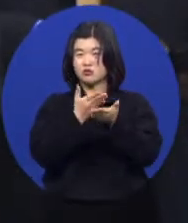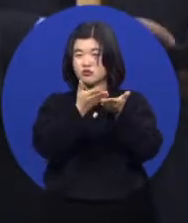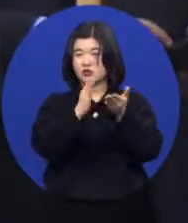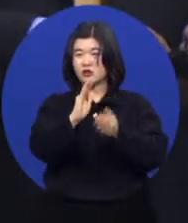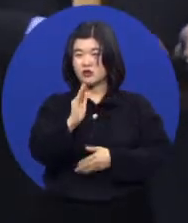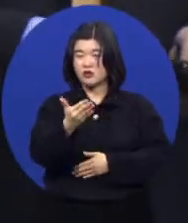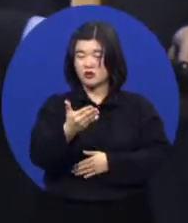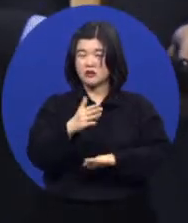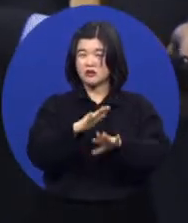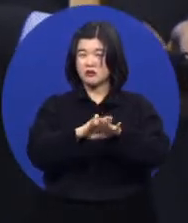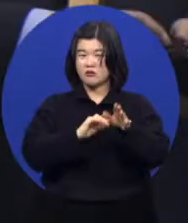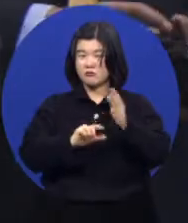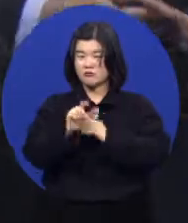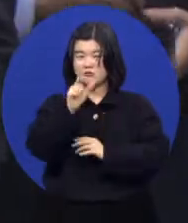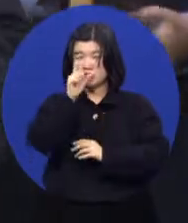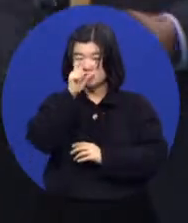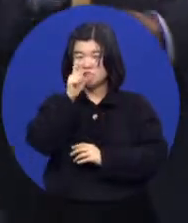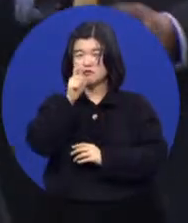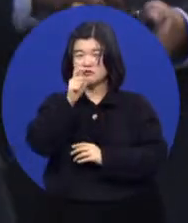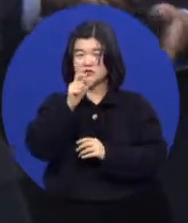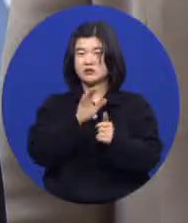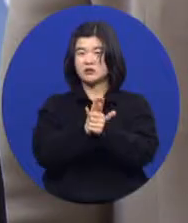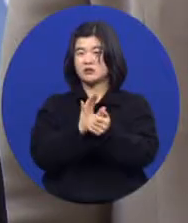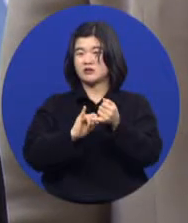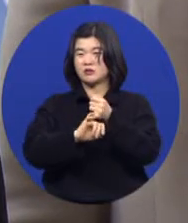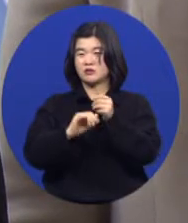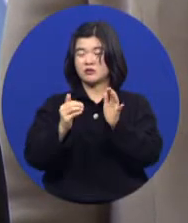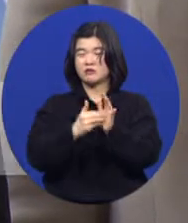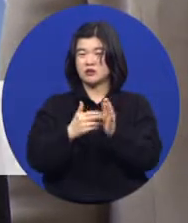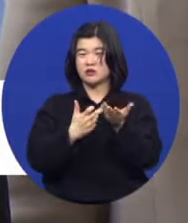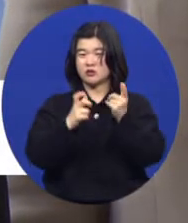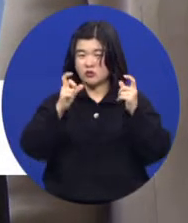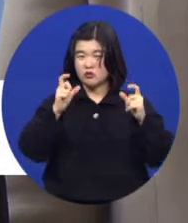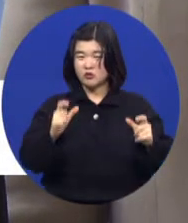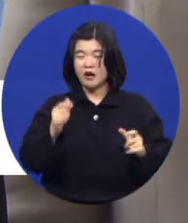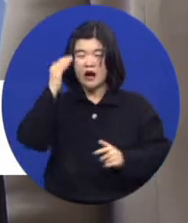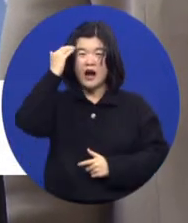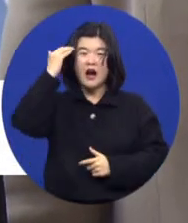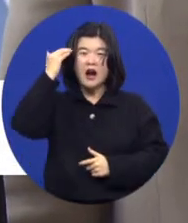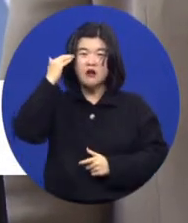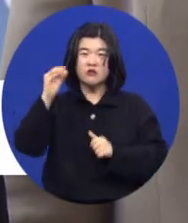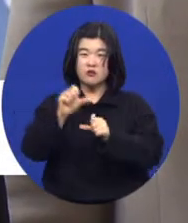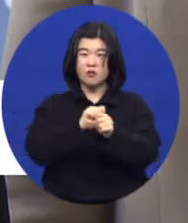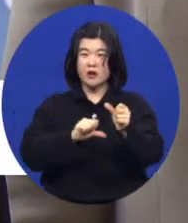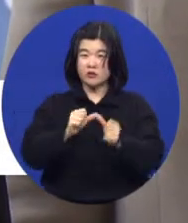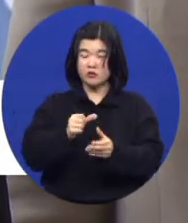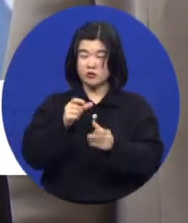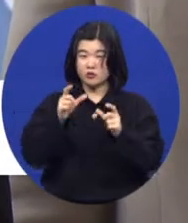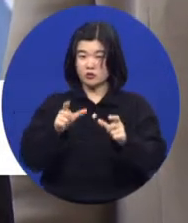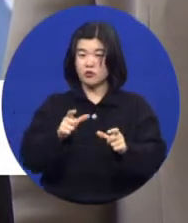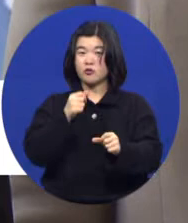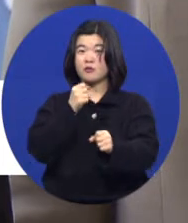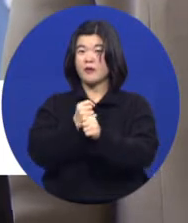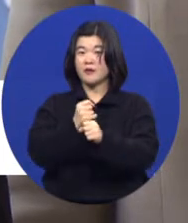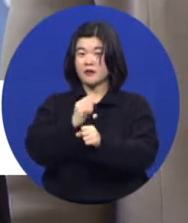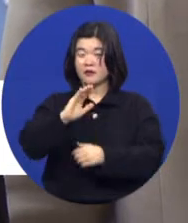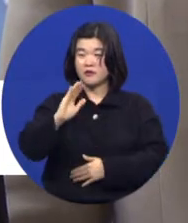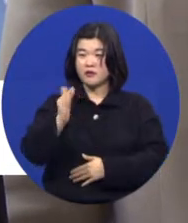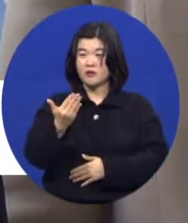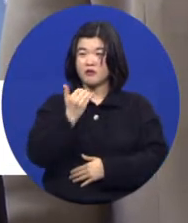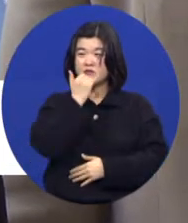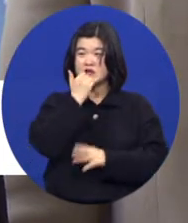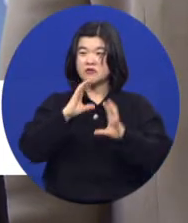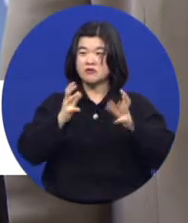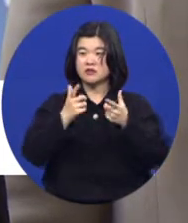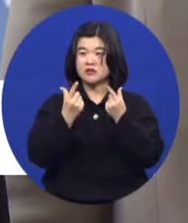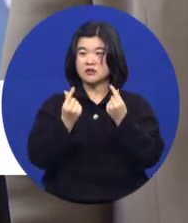토양과 지하수 오염을 막겠다고 밝혔습니다. 제주도를 대한민국 환경수도로 공식 지정하고 독일의